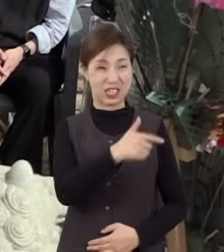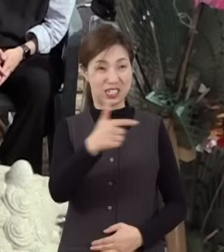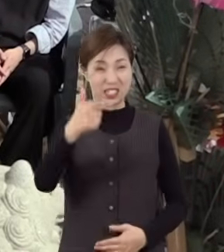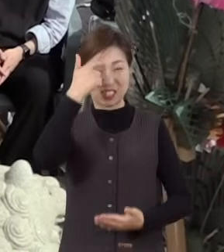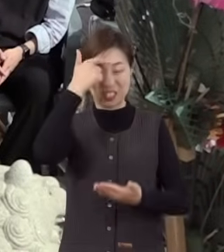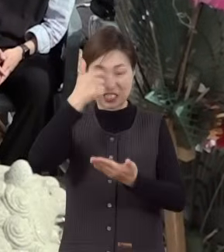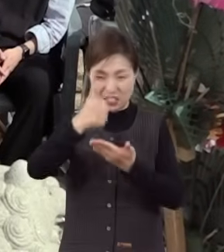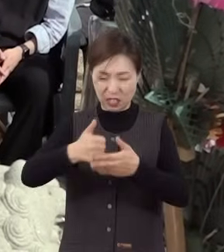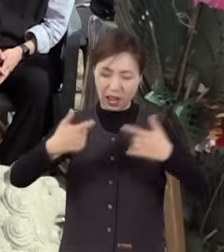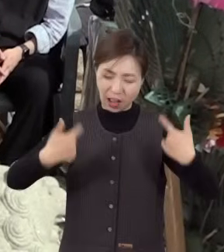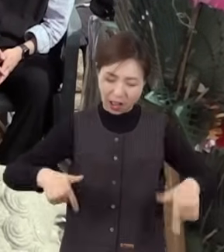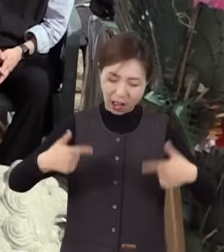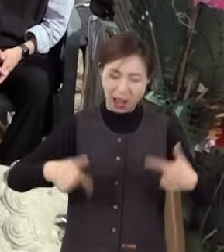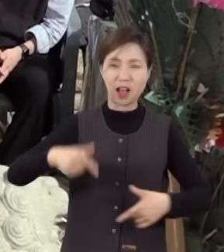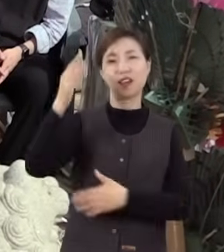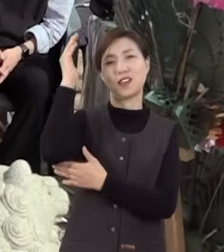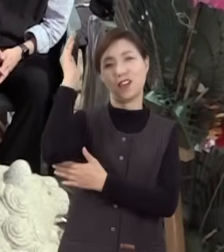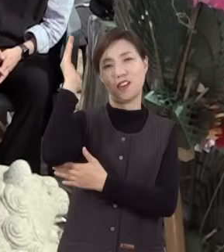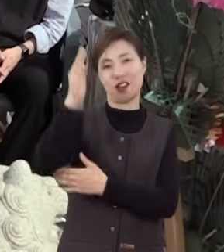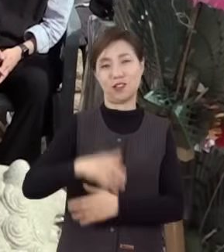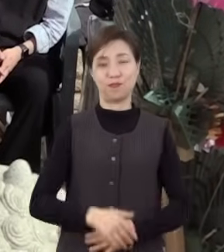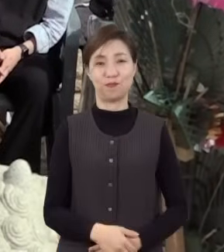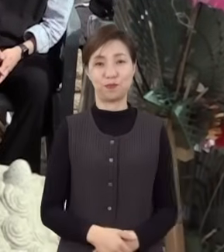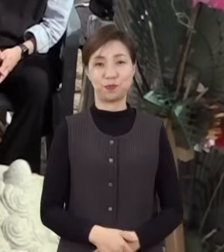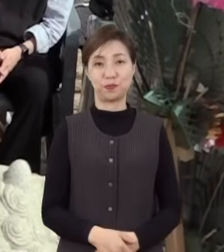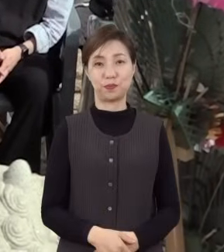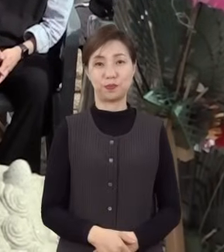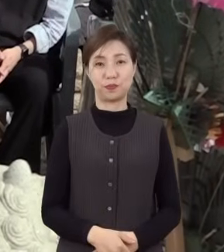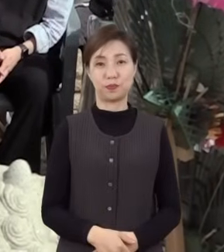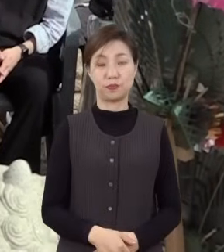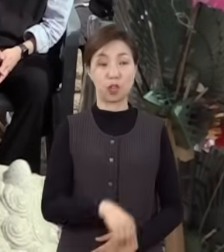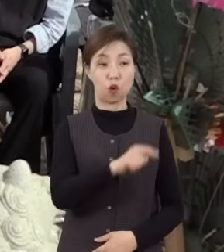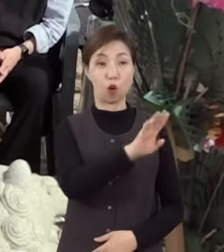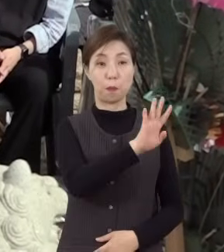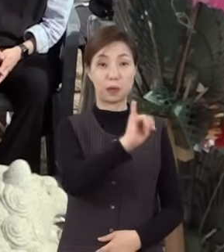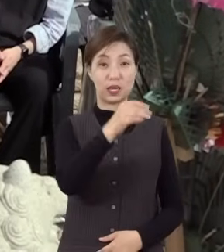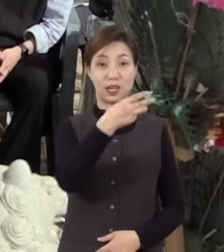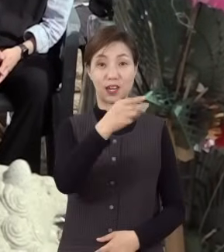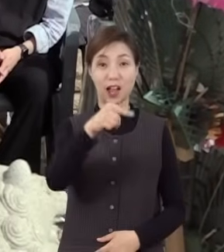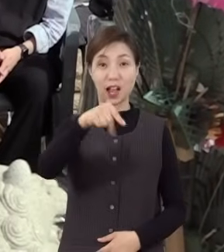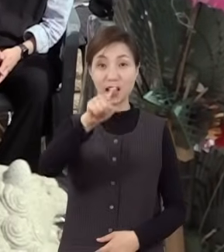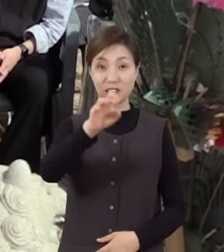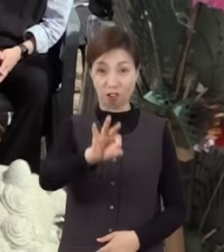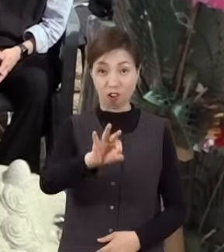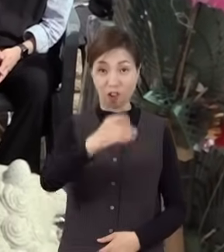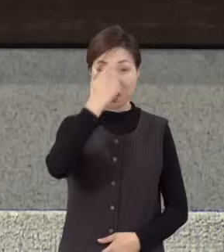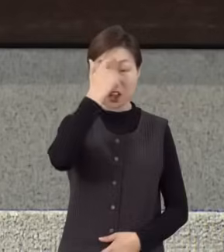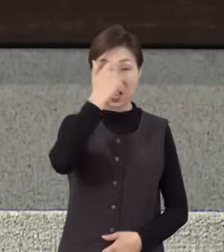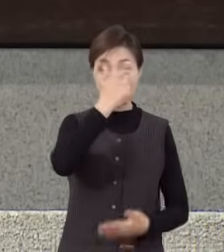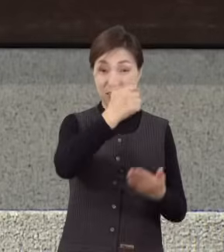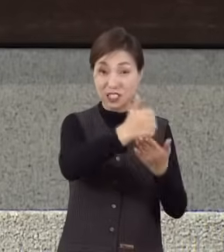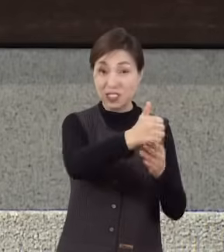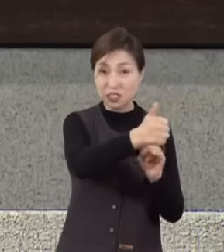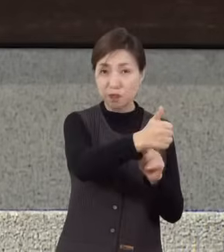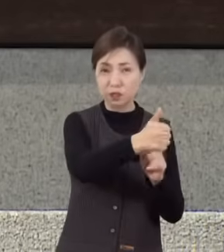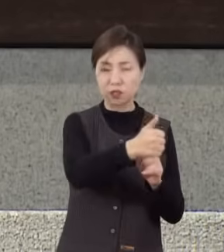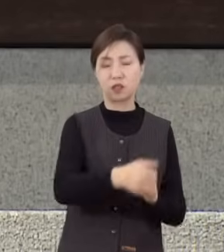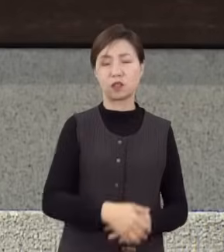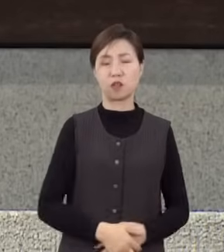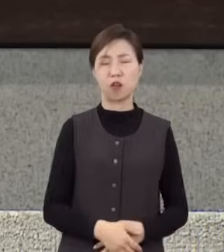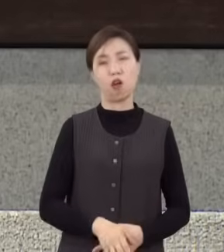알겠죠? 그래서 이 비라선이라는 부자는 복이 엄청 많은 사람이에요. 태어날